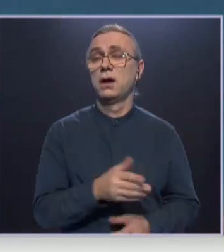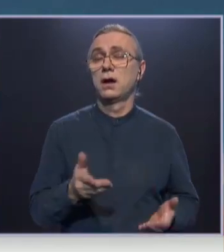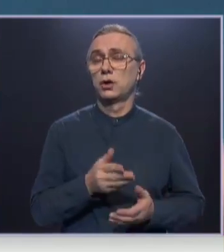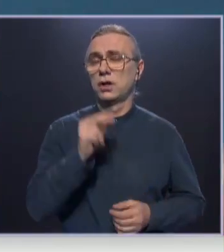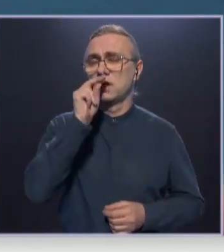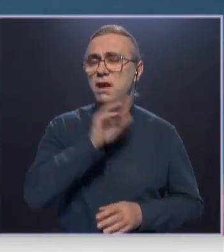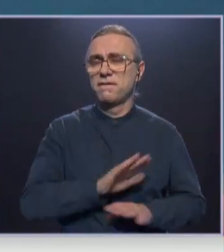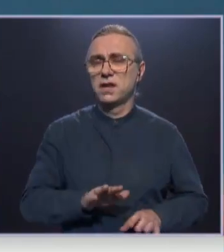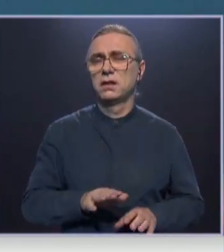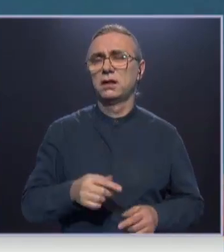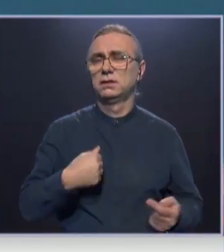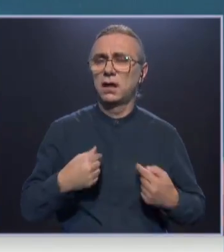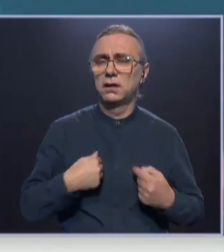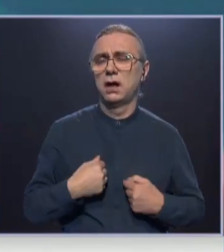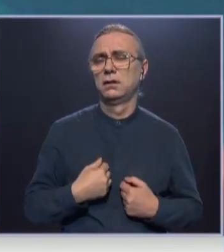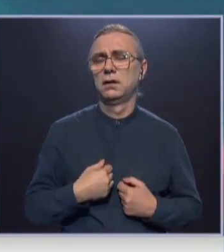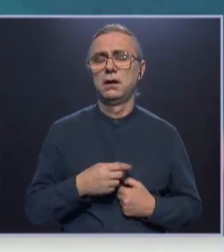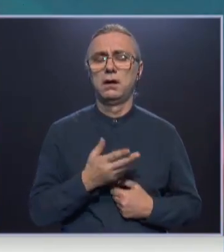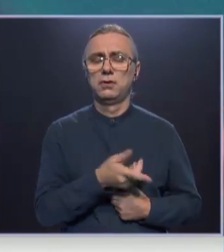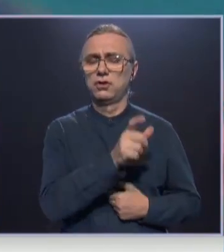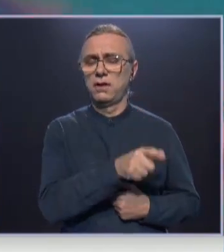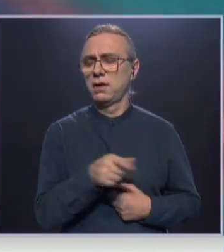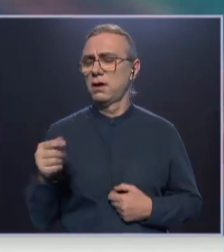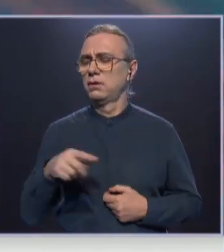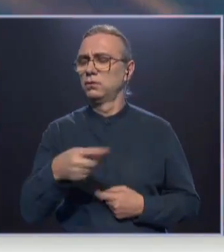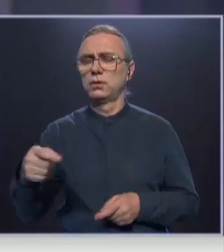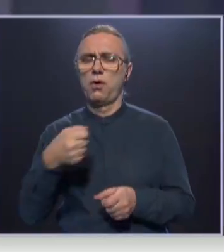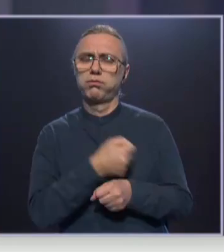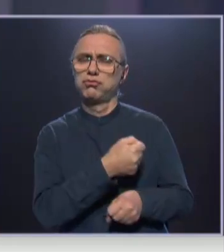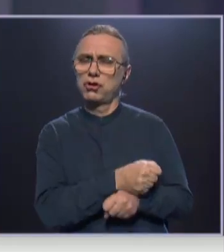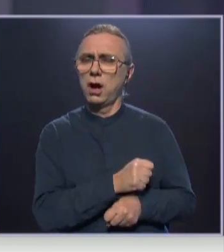невинно страдает, которого обижают и который обращается к Богу.